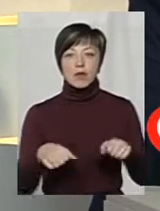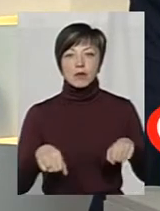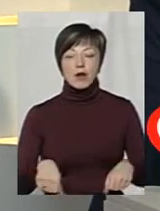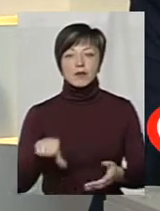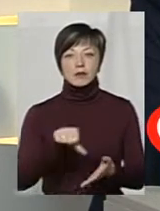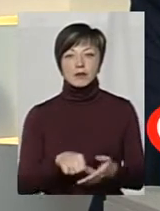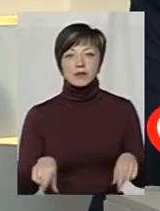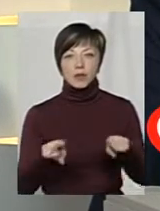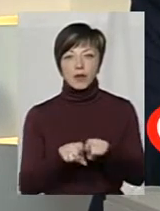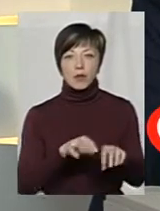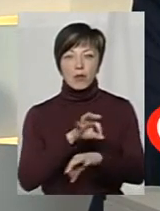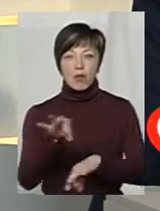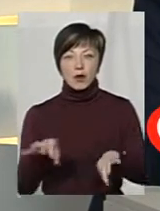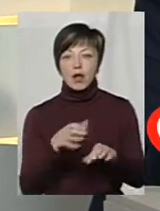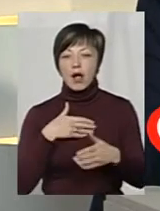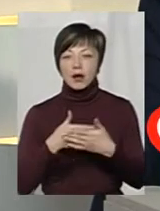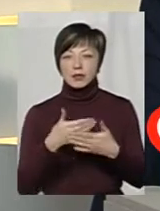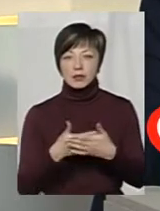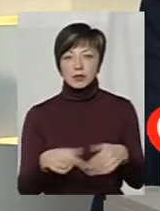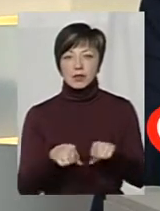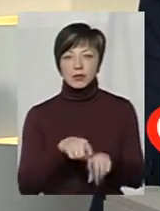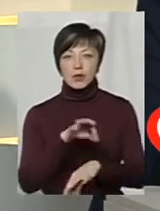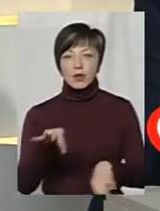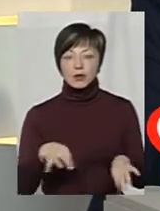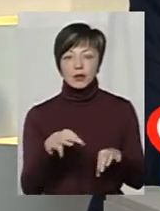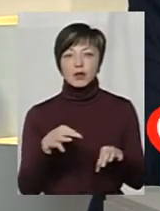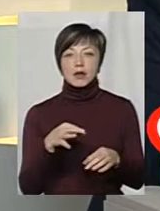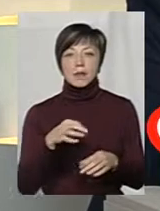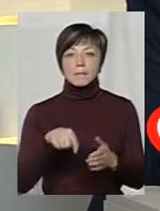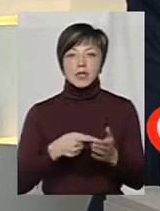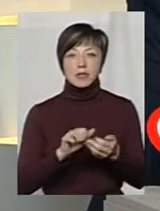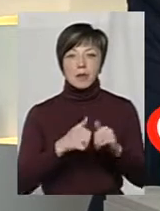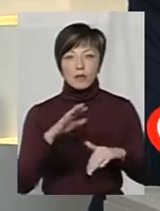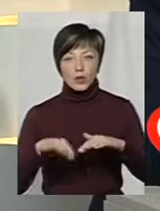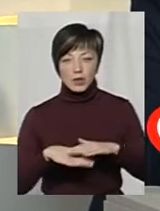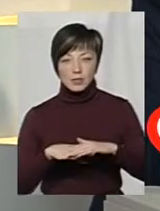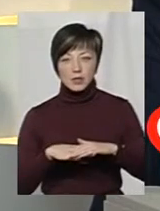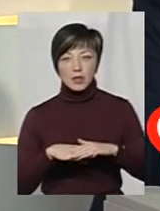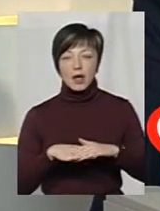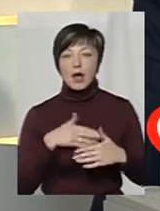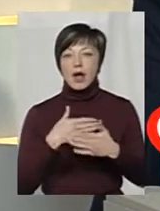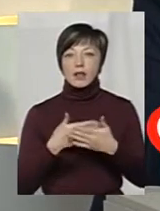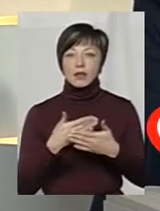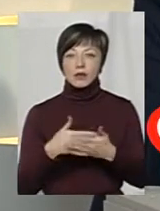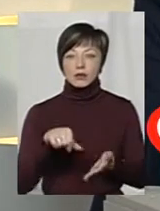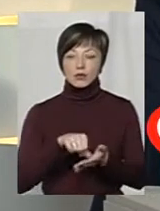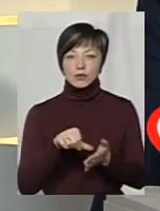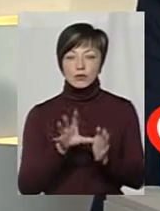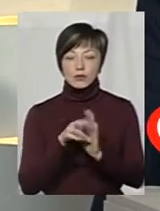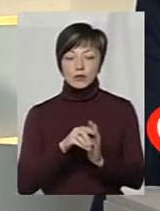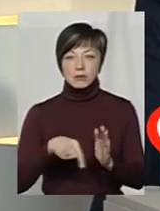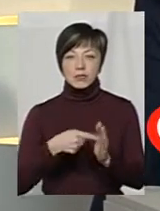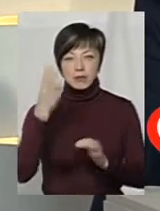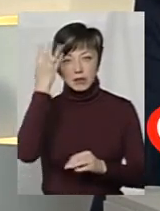участь в таких проєктах. Активну участь в таких проєктах бере, дуже активно бере місто Кам'янець-Подільський. Активну участь включилося